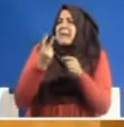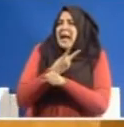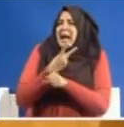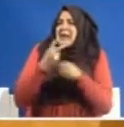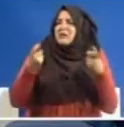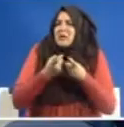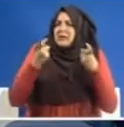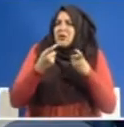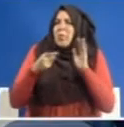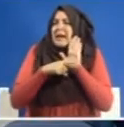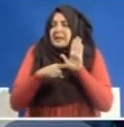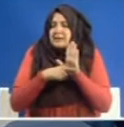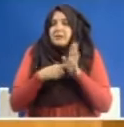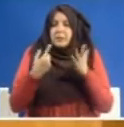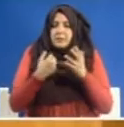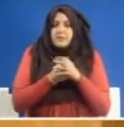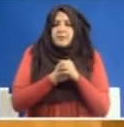ذلك فإنه